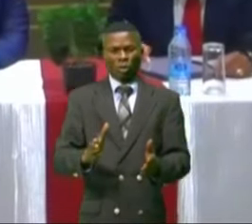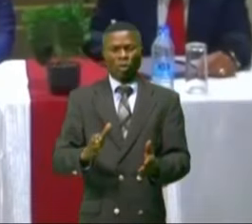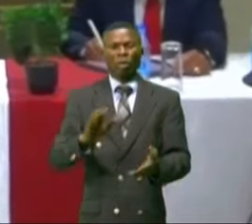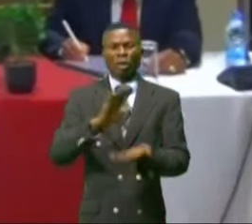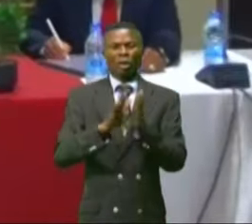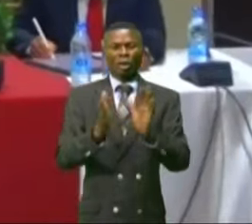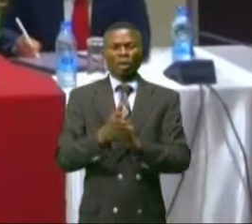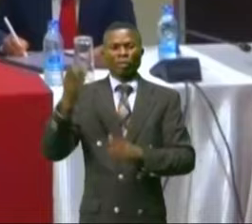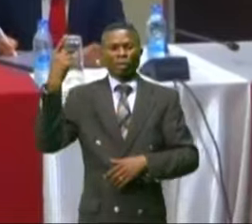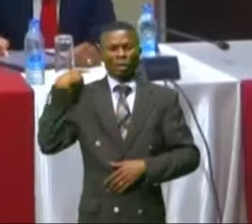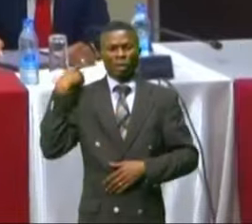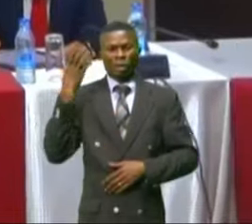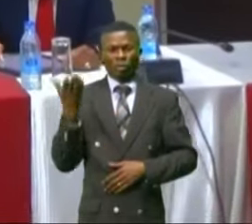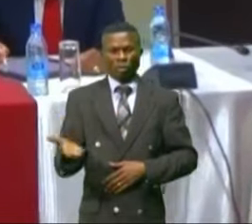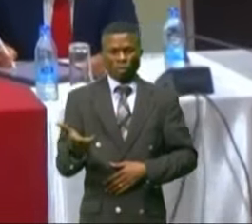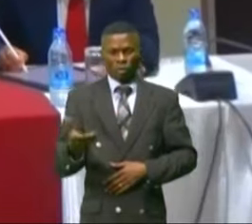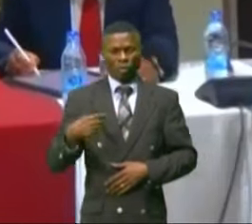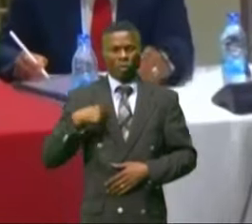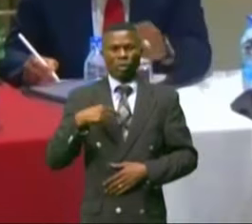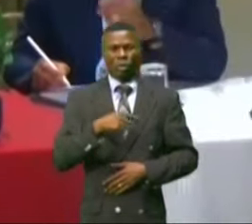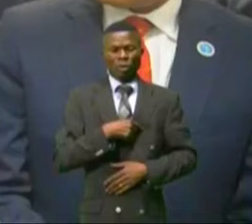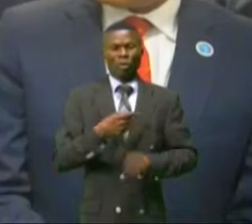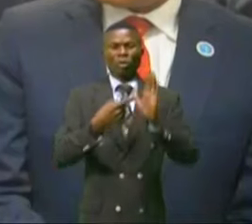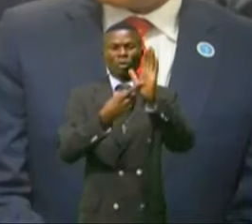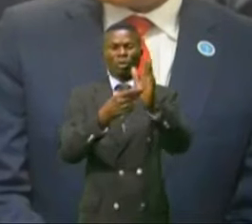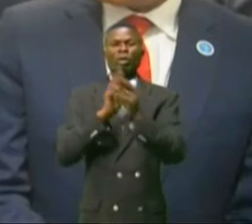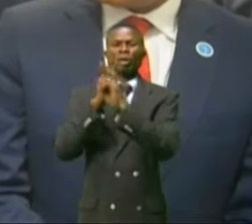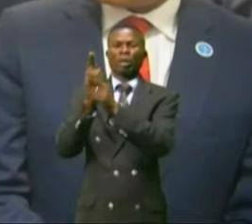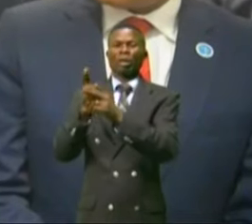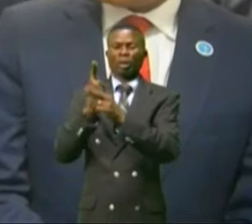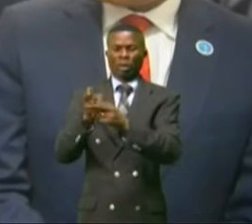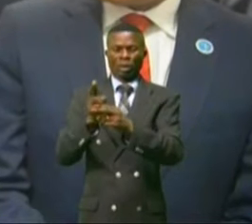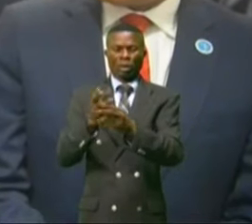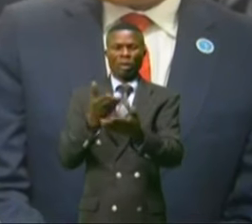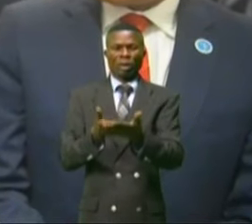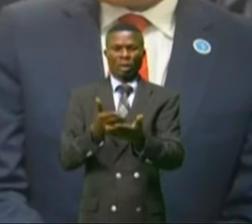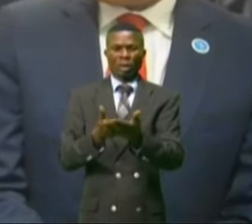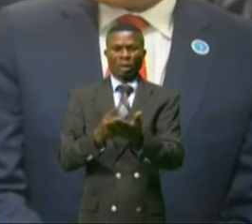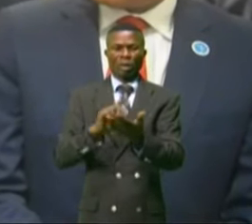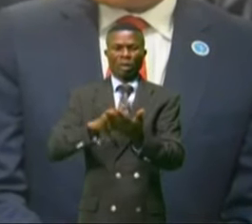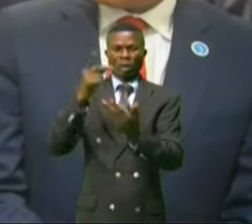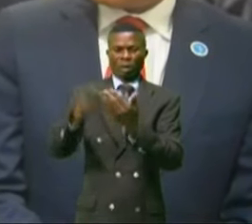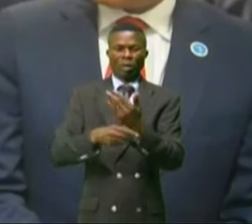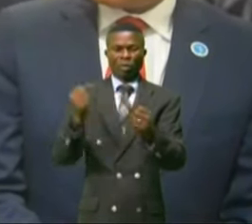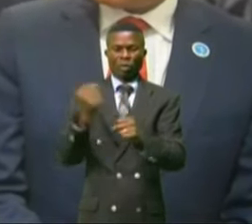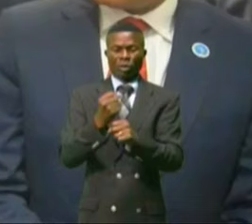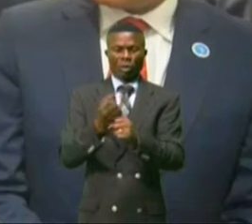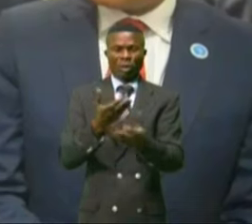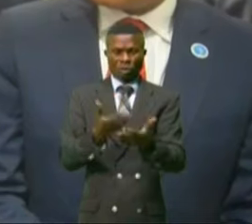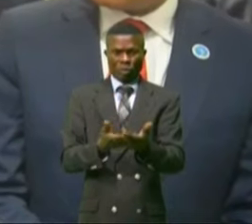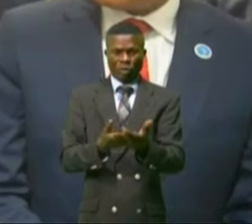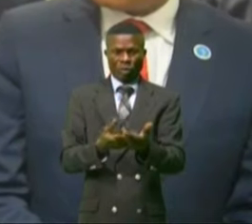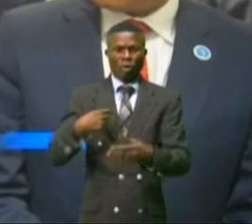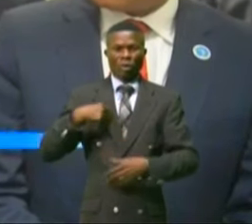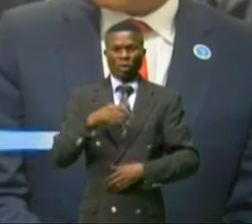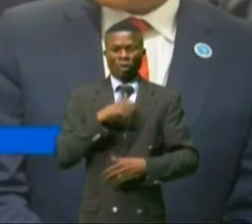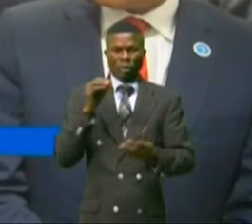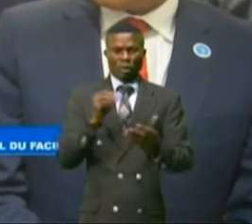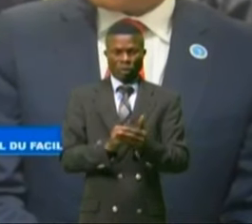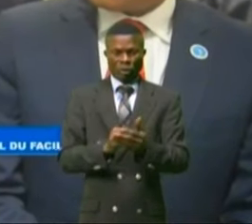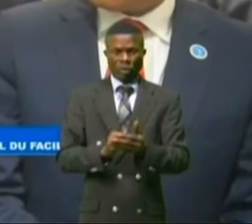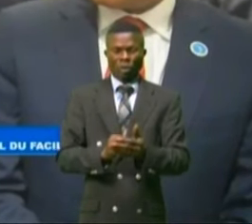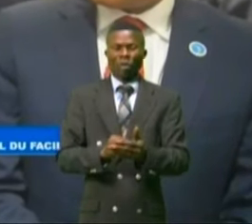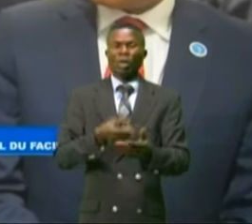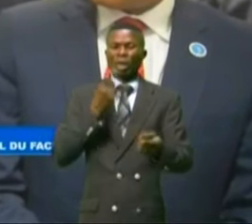devenus députés. Nous allons d'abord présenter les rapports à mi-parcours du processus de transition et nous allons laisser un débat